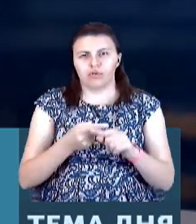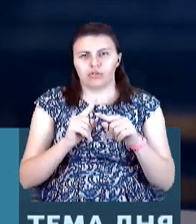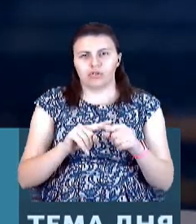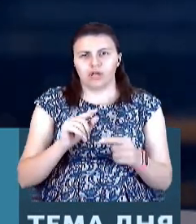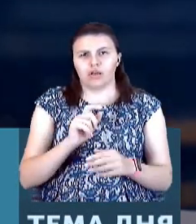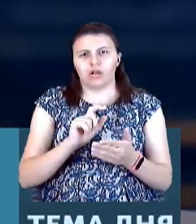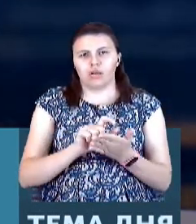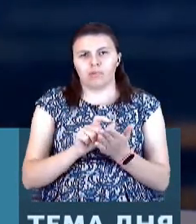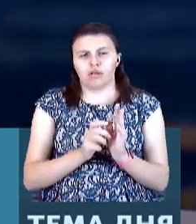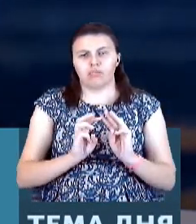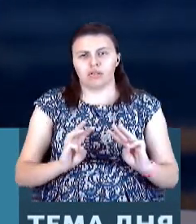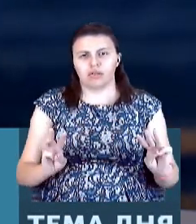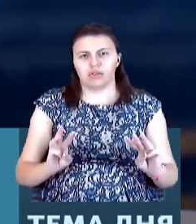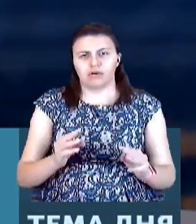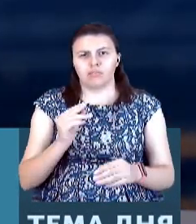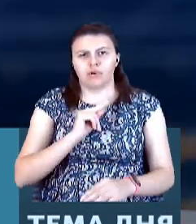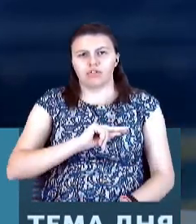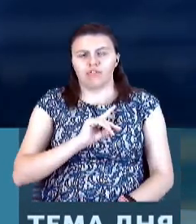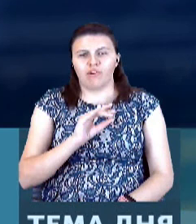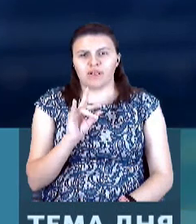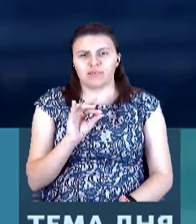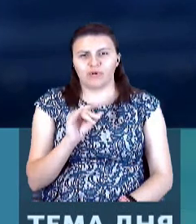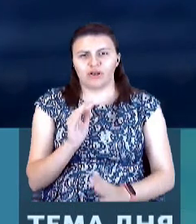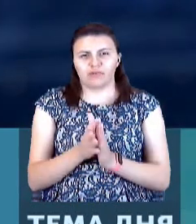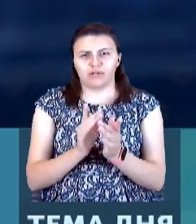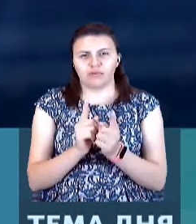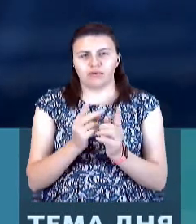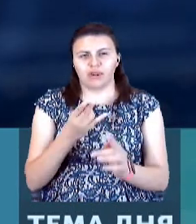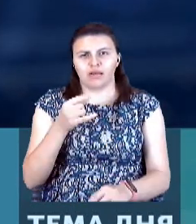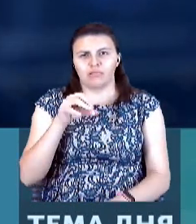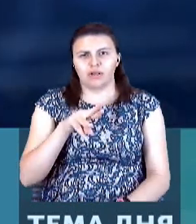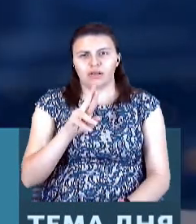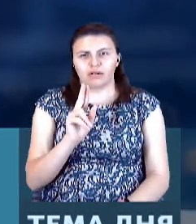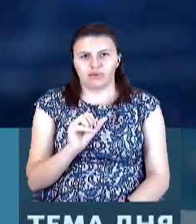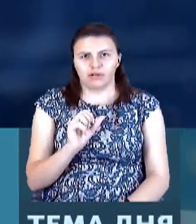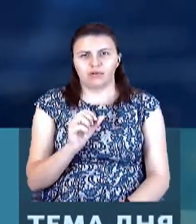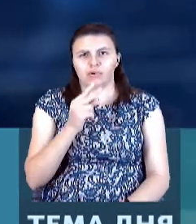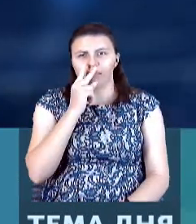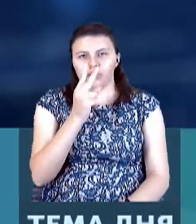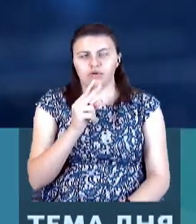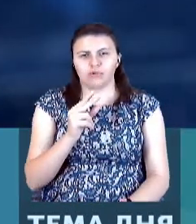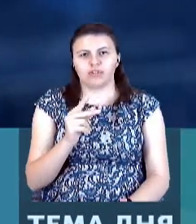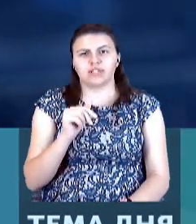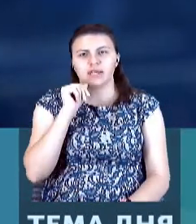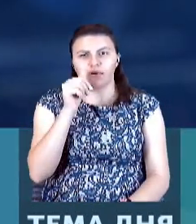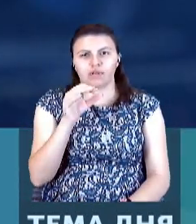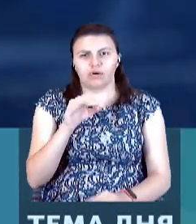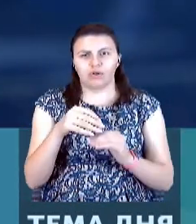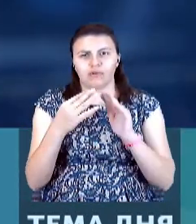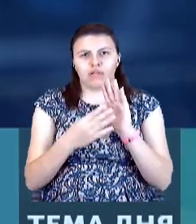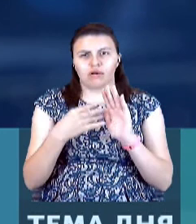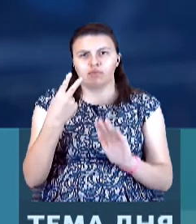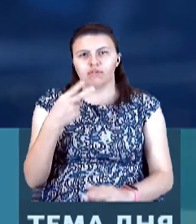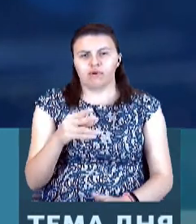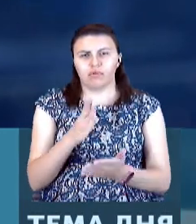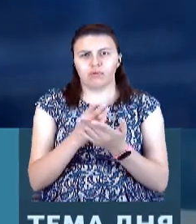Кабінету Міністрів. Для вас сьогодні працював я, Максим Бондарєв, жестовою мовою перекладала Наталія Маленка. Побачимось з вами завтра о